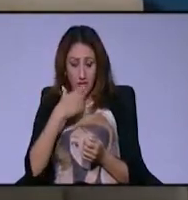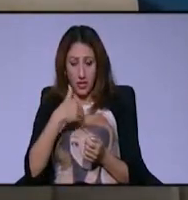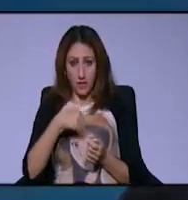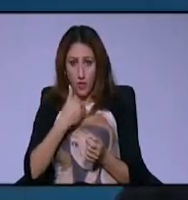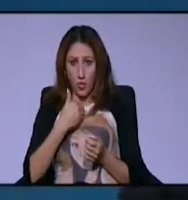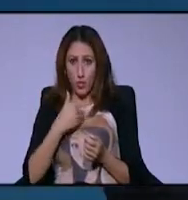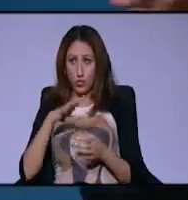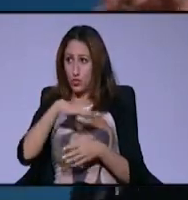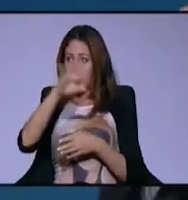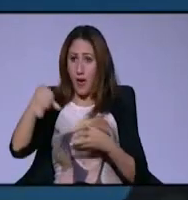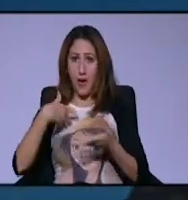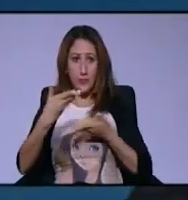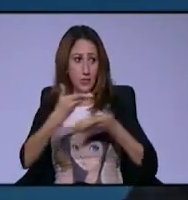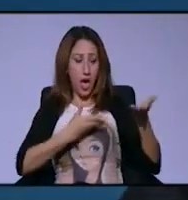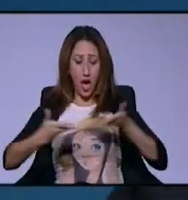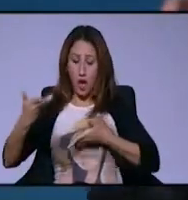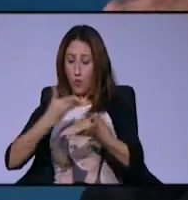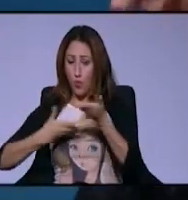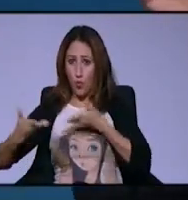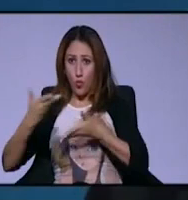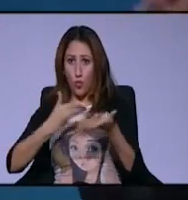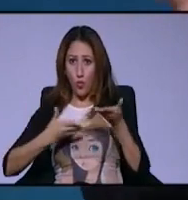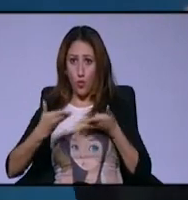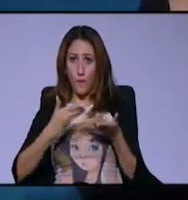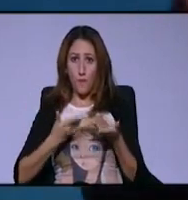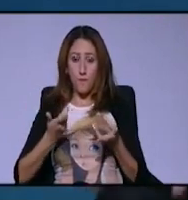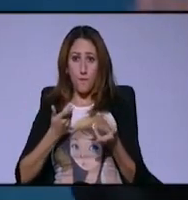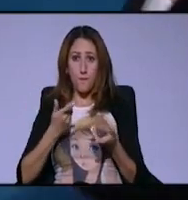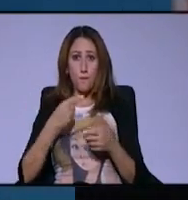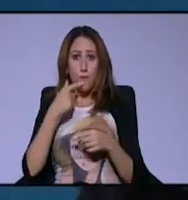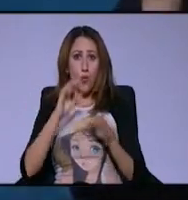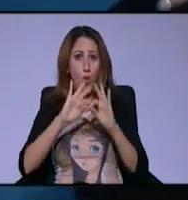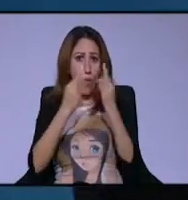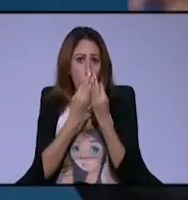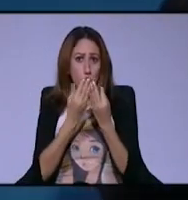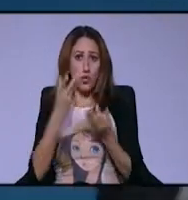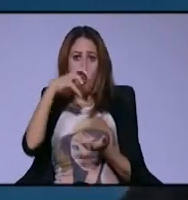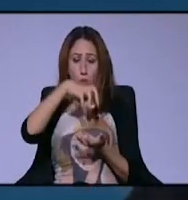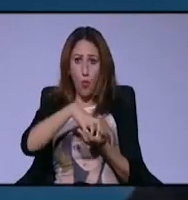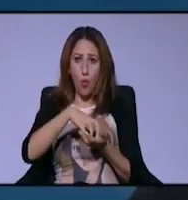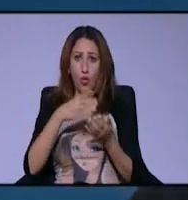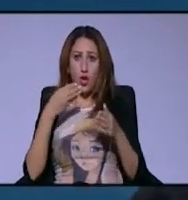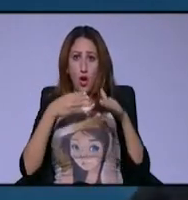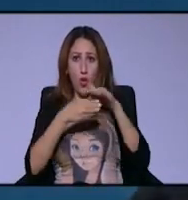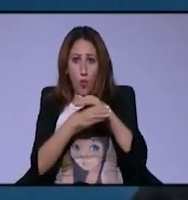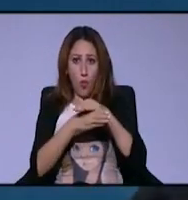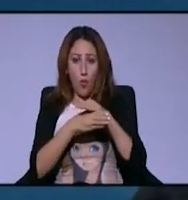الناس وكيفية إدارة العلاقات وكيفية استقرار شؤون العائلات والقرى والبلاد داخل الأمة المحمدية، فأراد